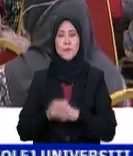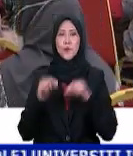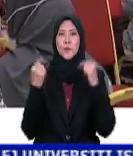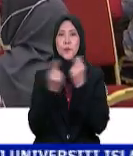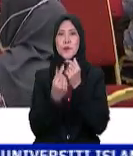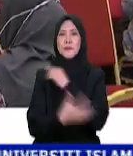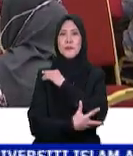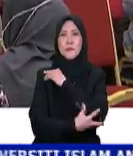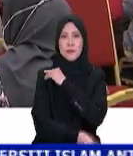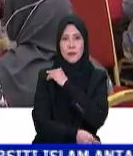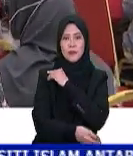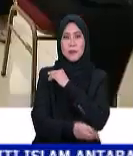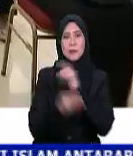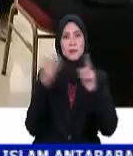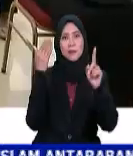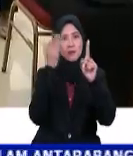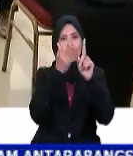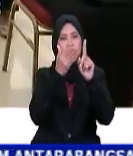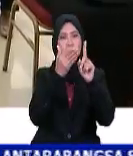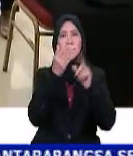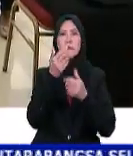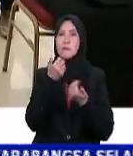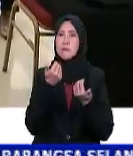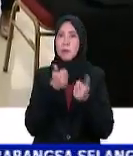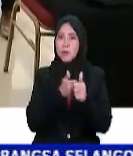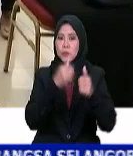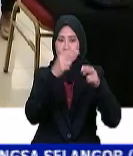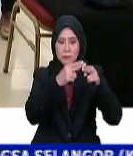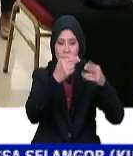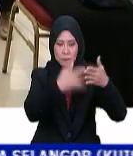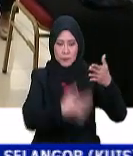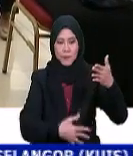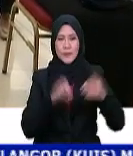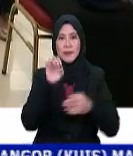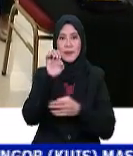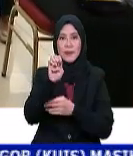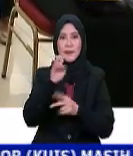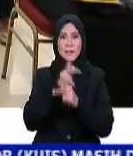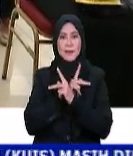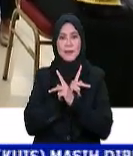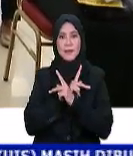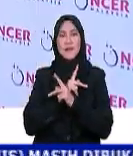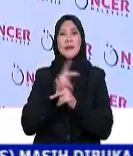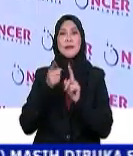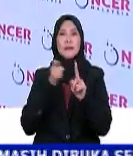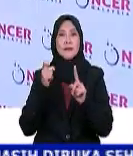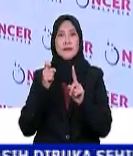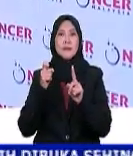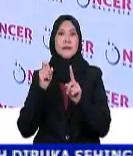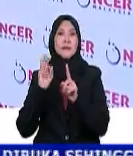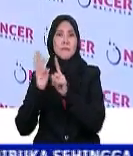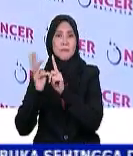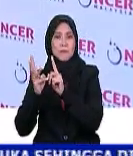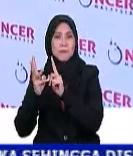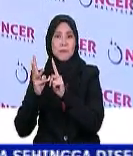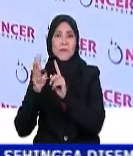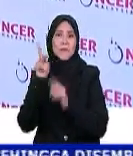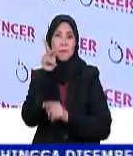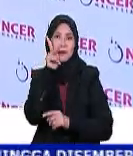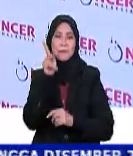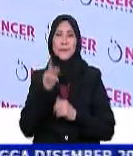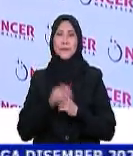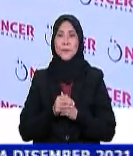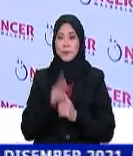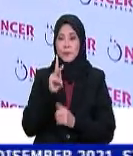miskin dan miskin tegar disasarkan berdasarkan senarai e-kasih daripada Pejabat Pembangunan Negeri Kedah. Menariknya,